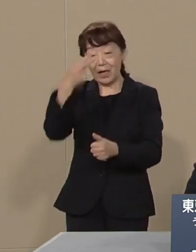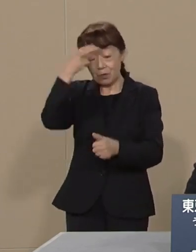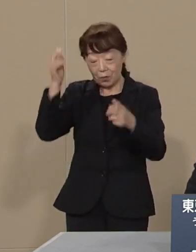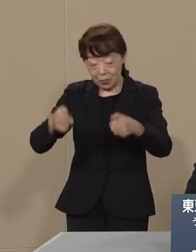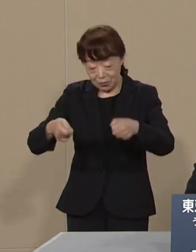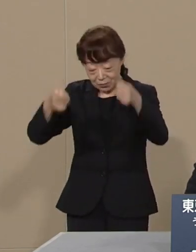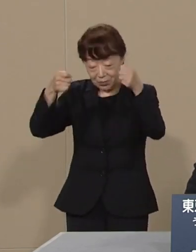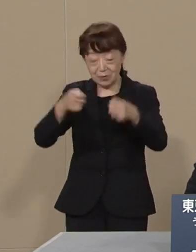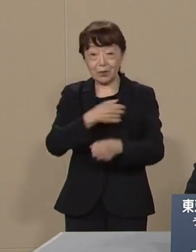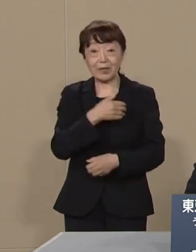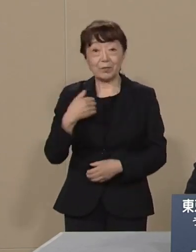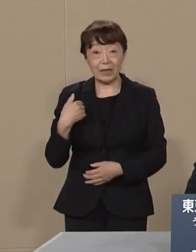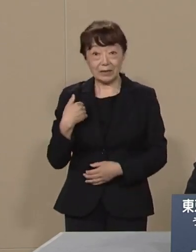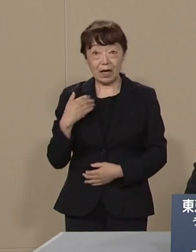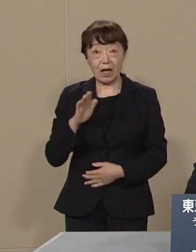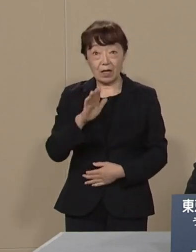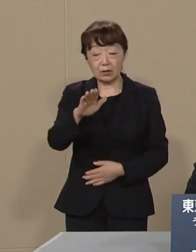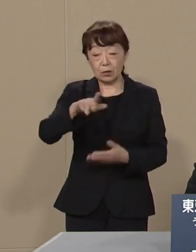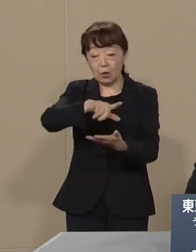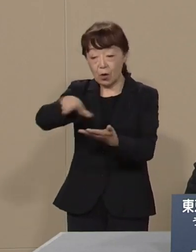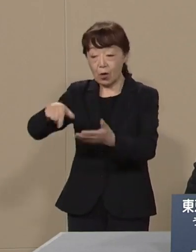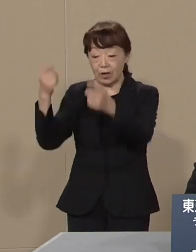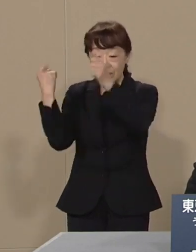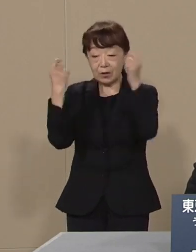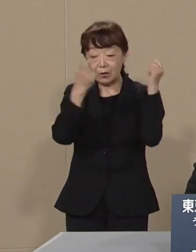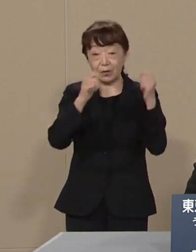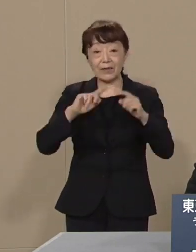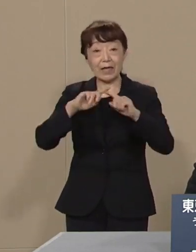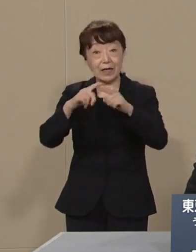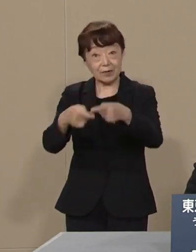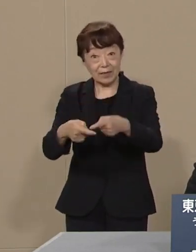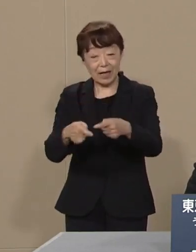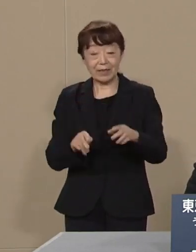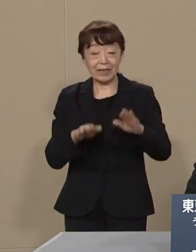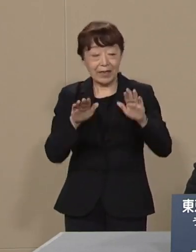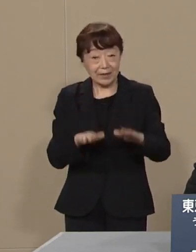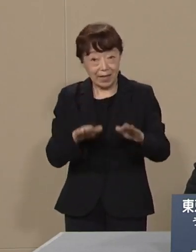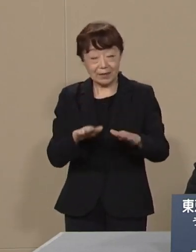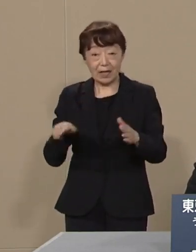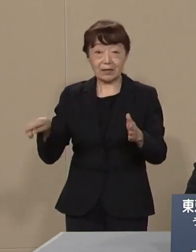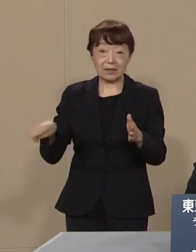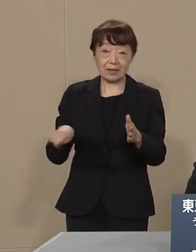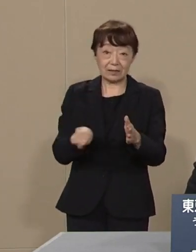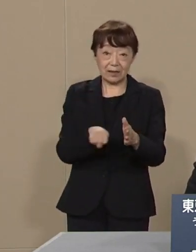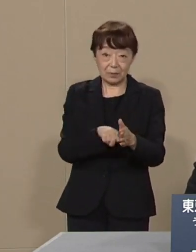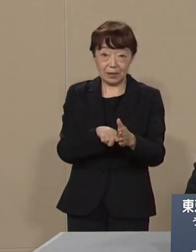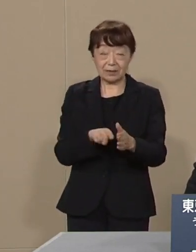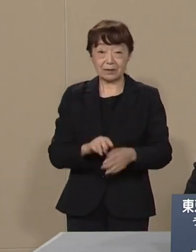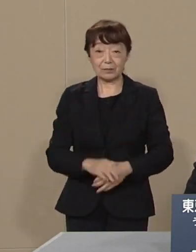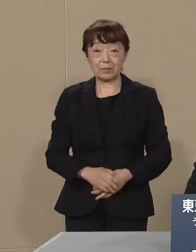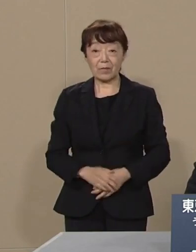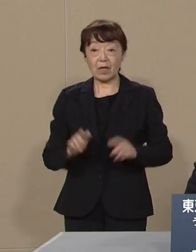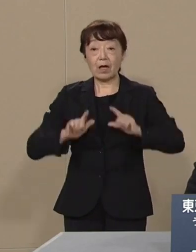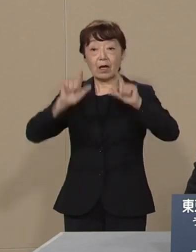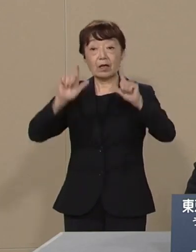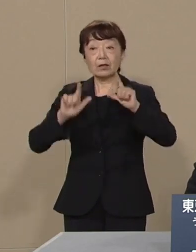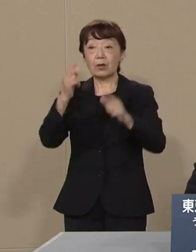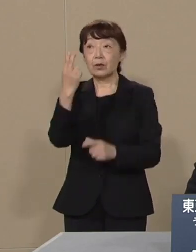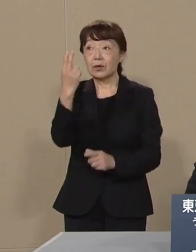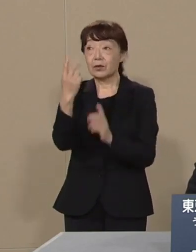そして地方の大学に行って今現在の私自信があるとこういうわけです東京都に